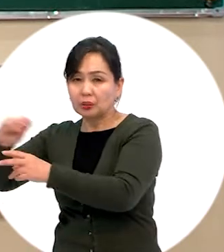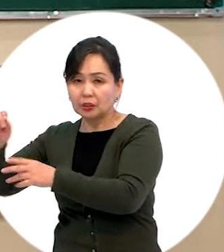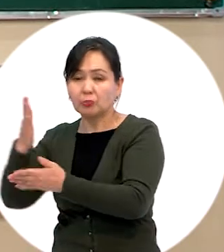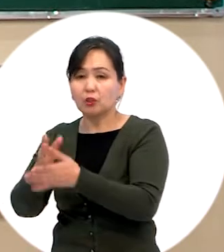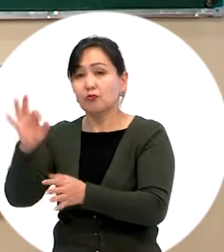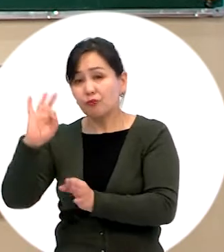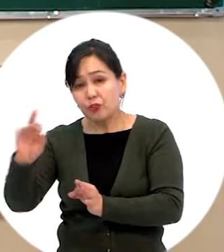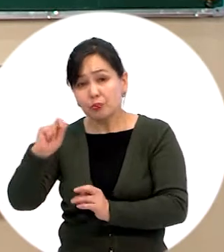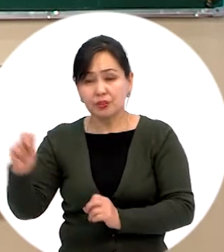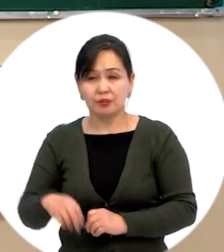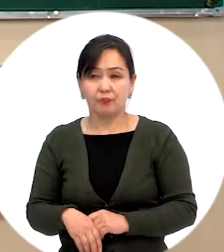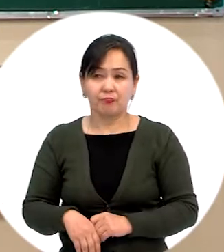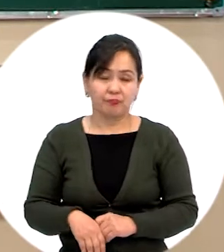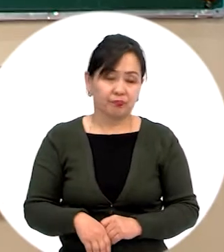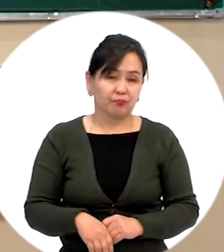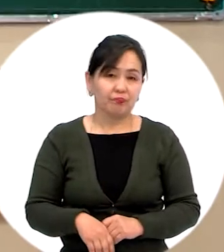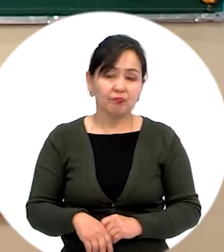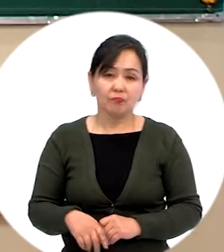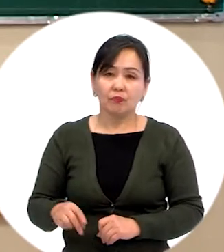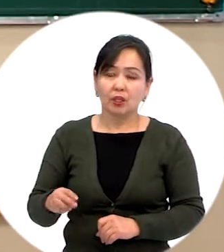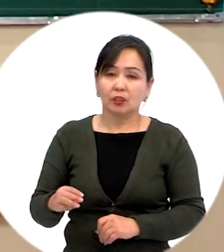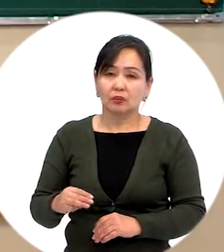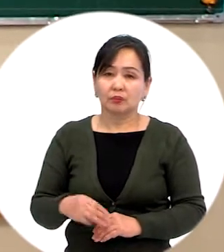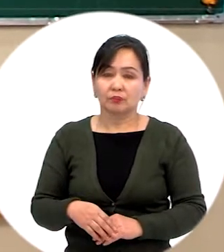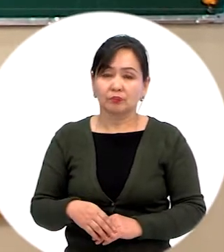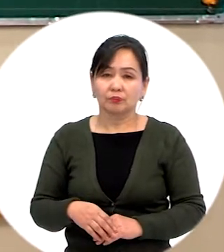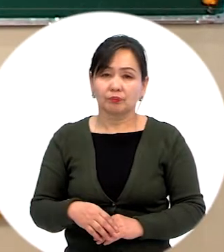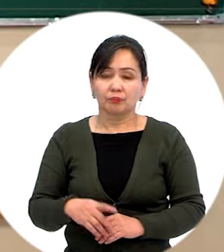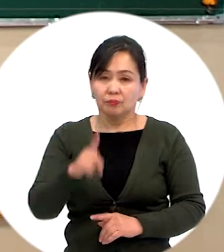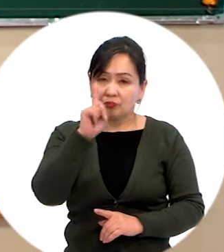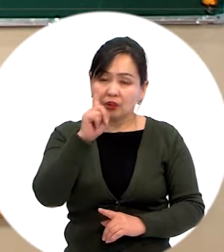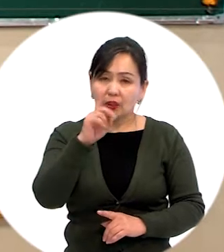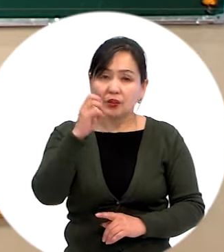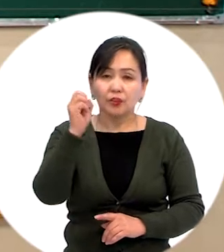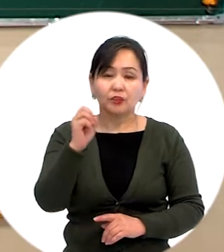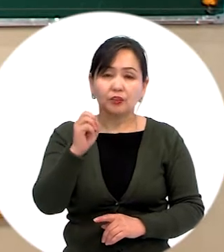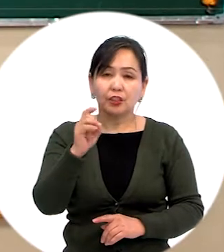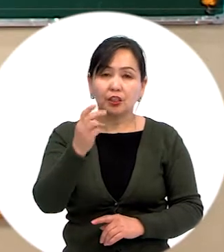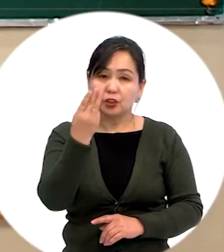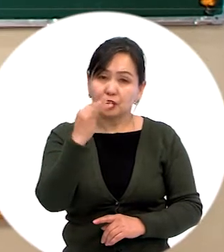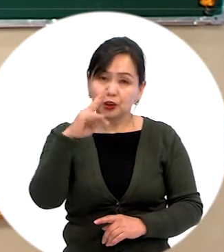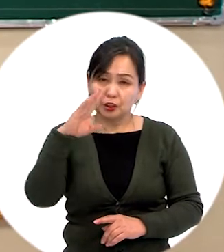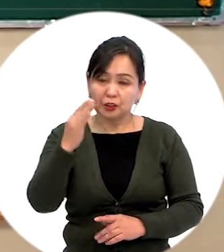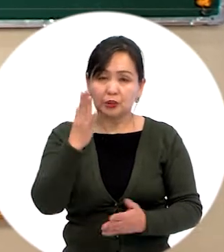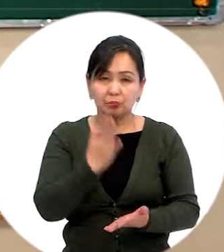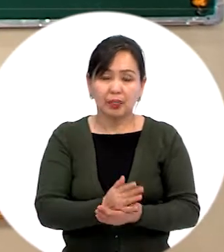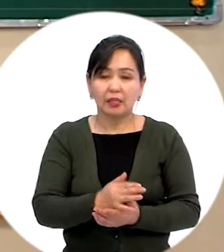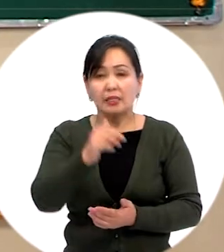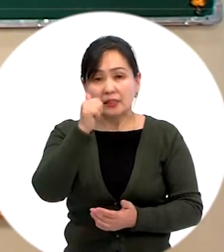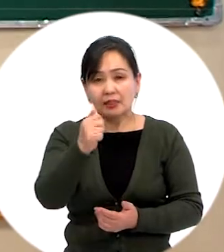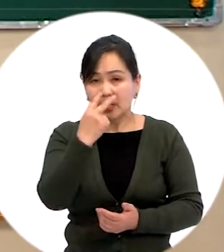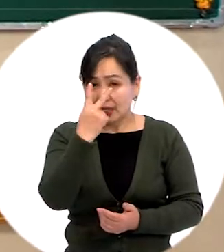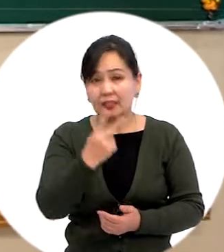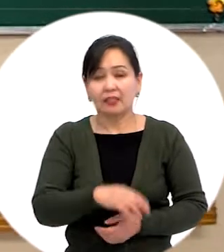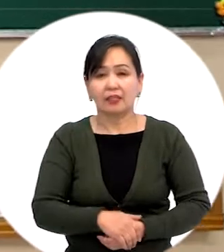байна. За, эдгээр тоонууд нь нэг ерөнхий шинж байгаа. Ажигласан уу?